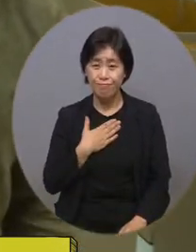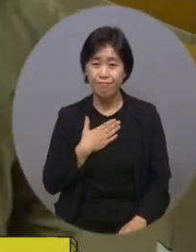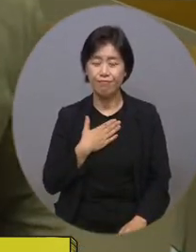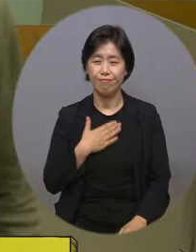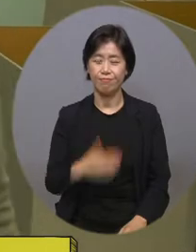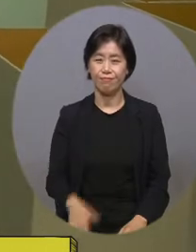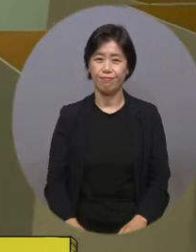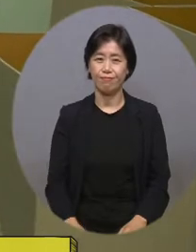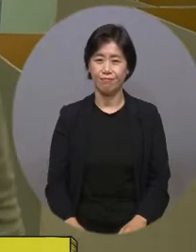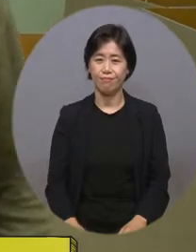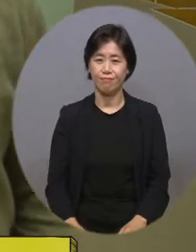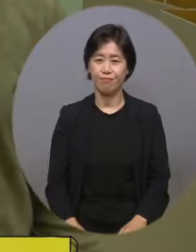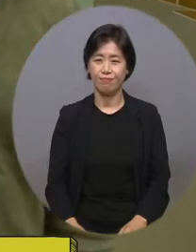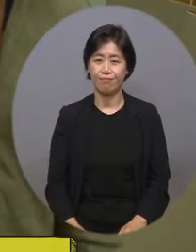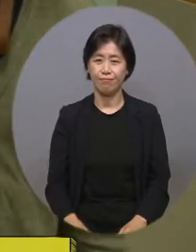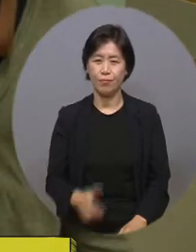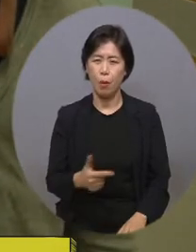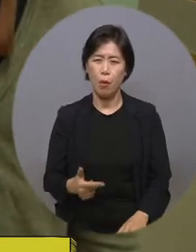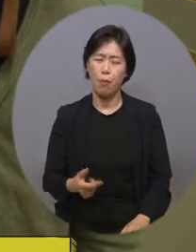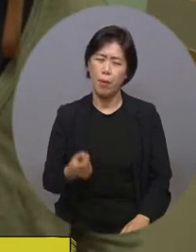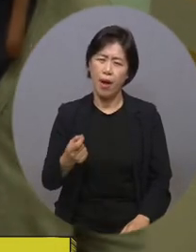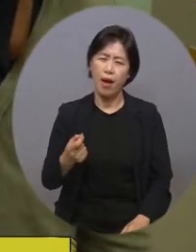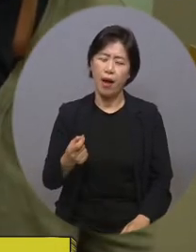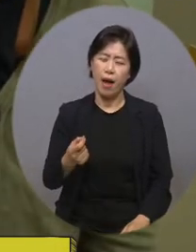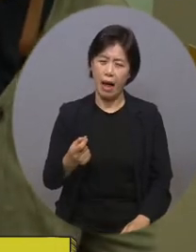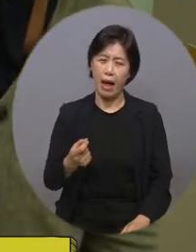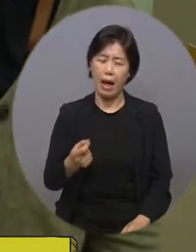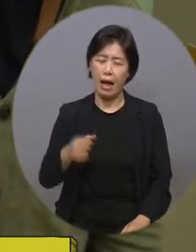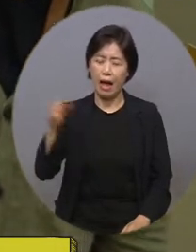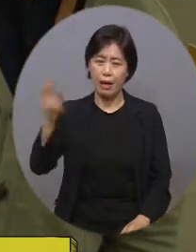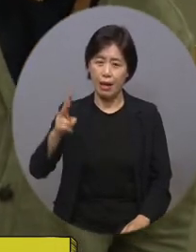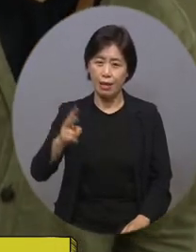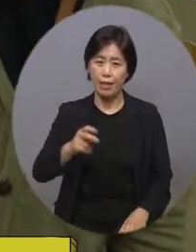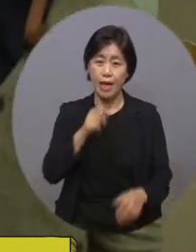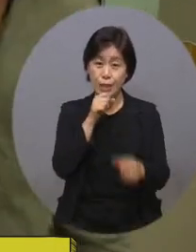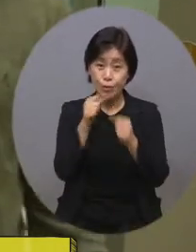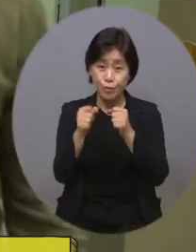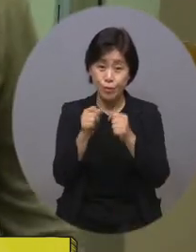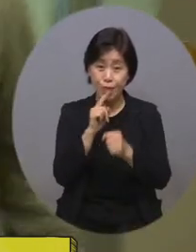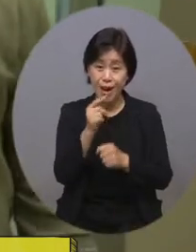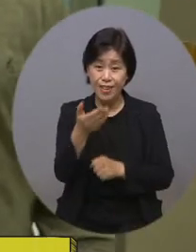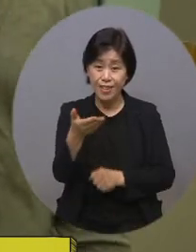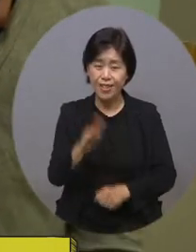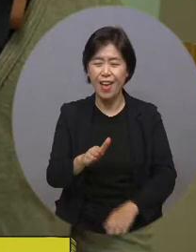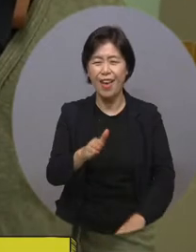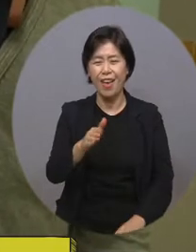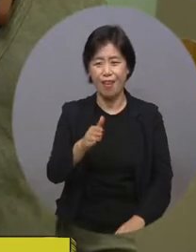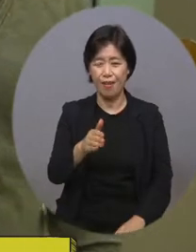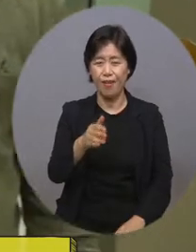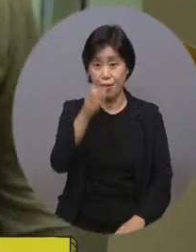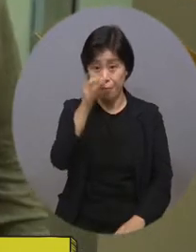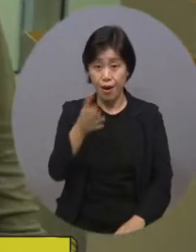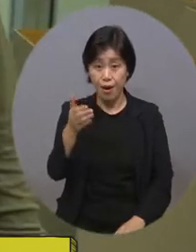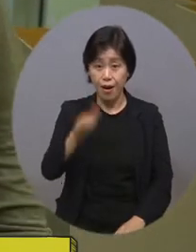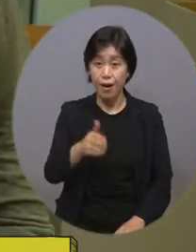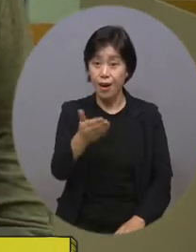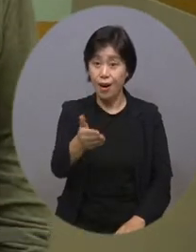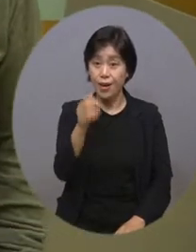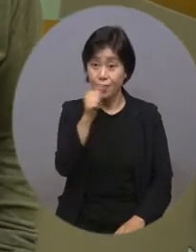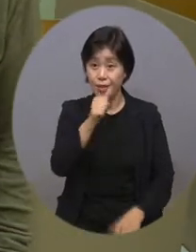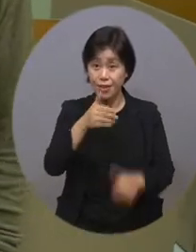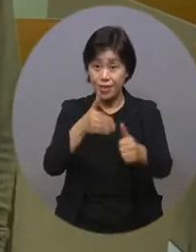제가 방금은 너무 급하게 이렇게 인터뷰에 신청을 드렸는데 간단하게 자기소개 부탁드려도 될까요?